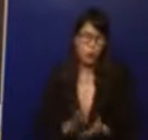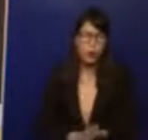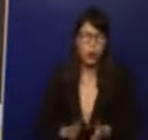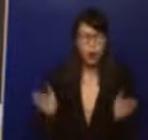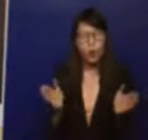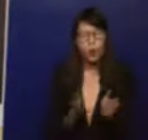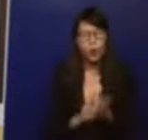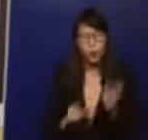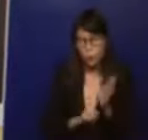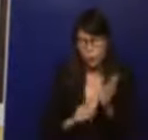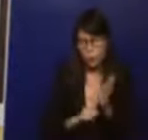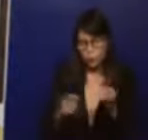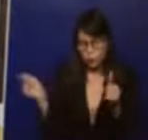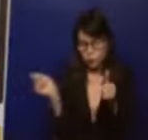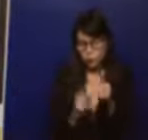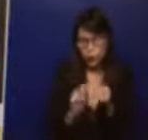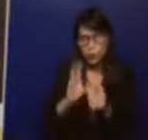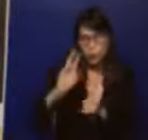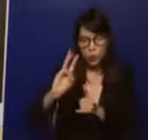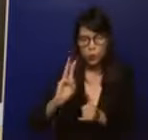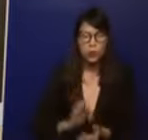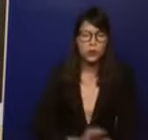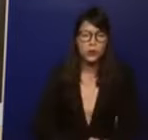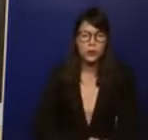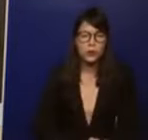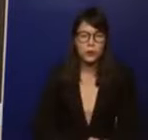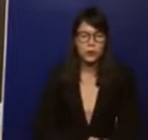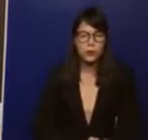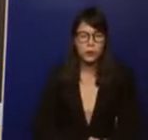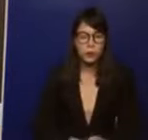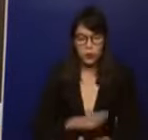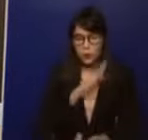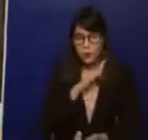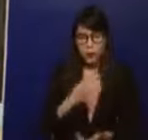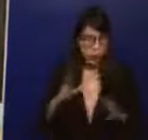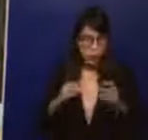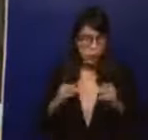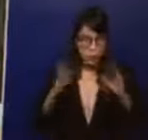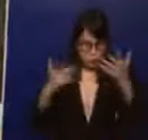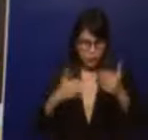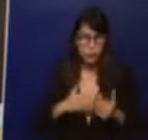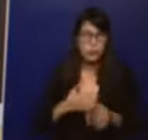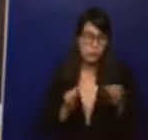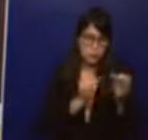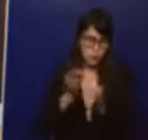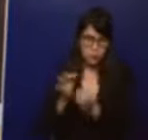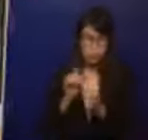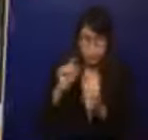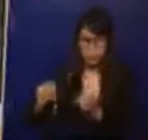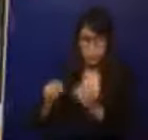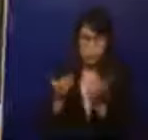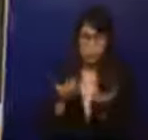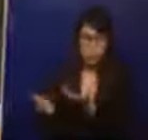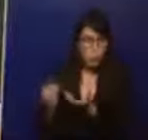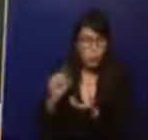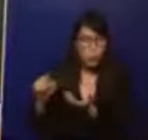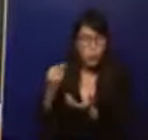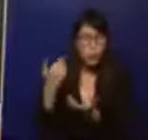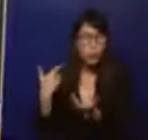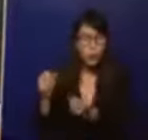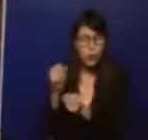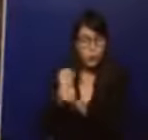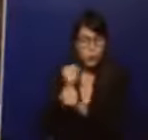งค่ะถ้าท่านปฏิเสธท่านไม่ยอมรับข้อกล่าวหานี้ดิฉันบอกให้ท่านให้ลูกน้องนะคะเอาพ.ง.